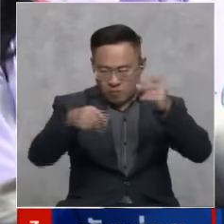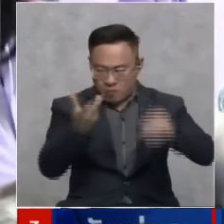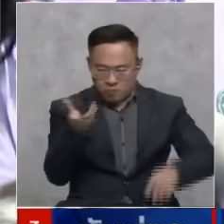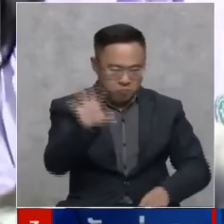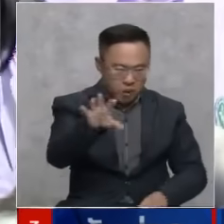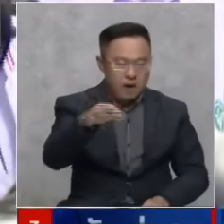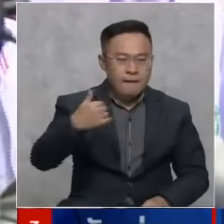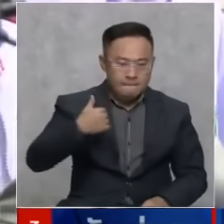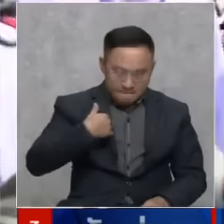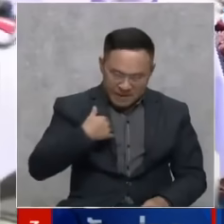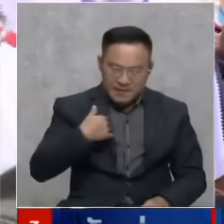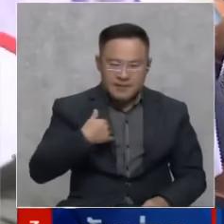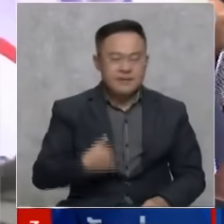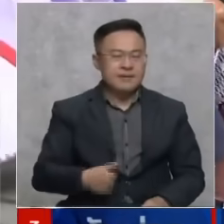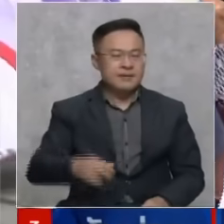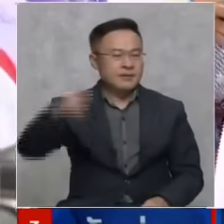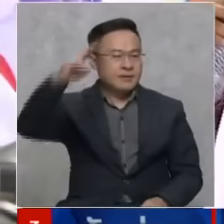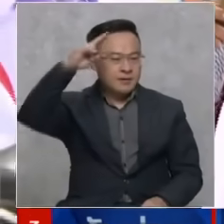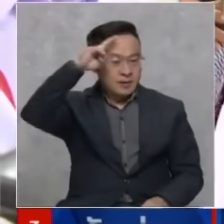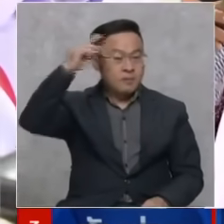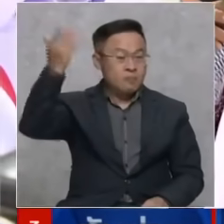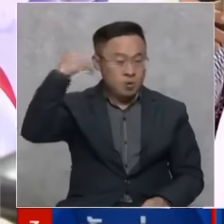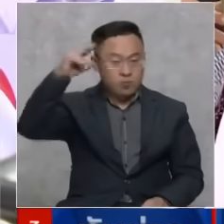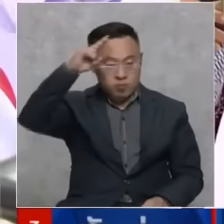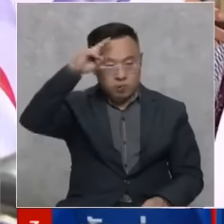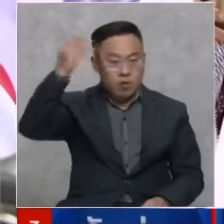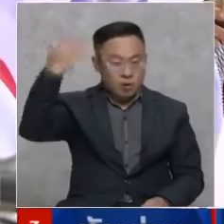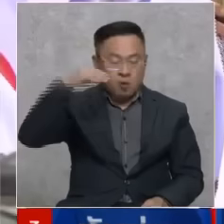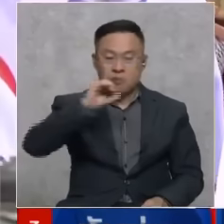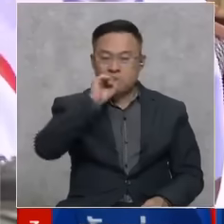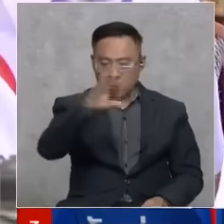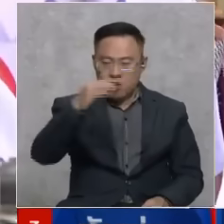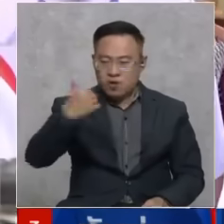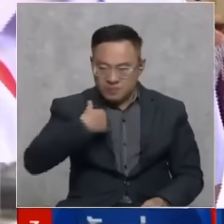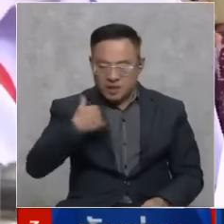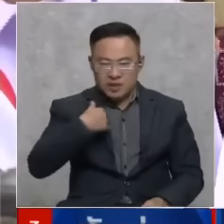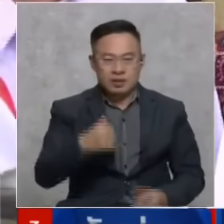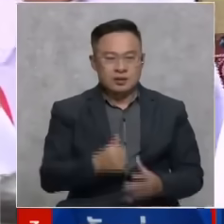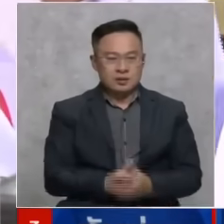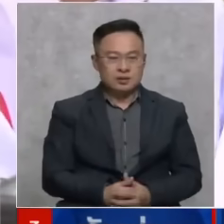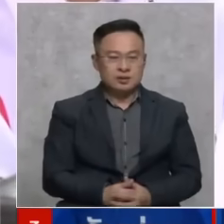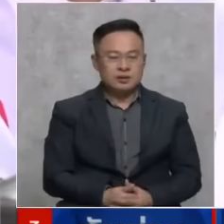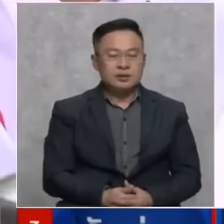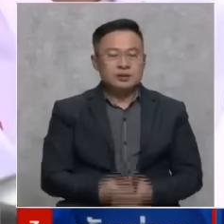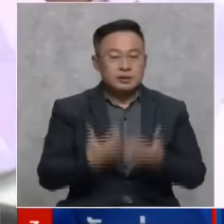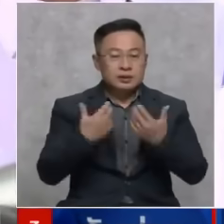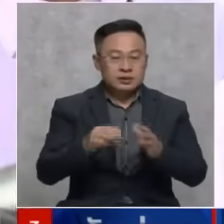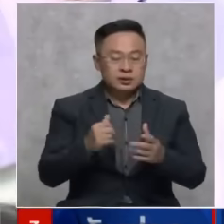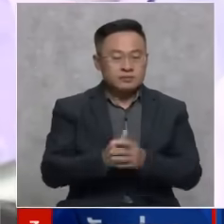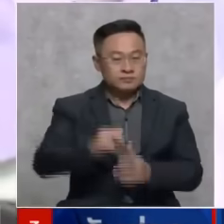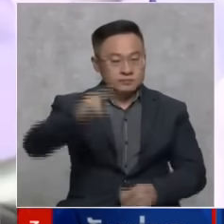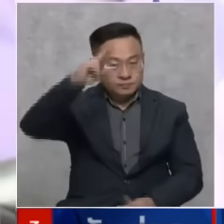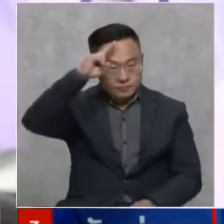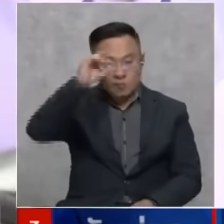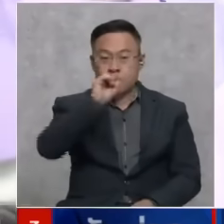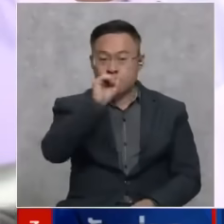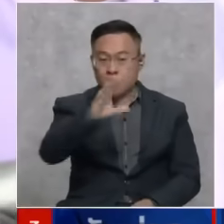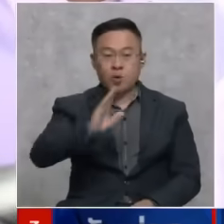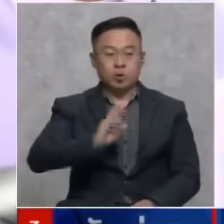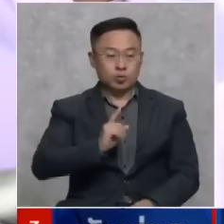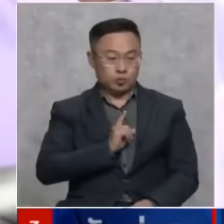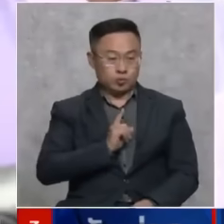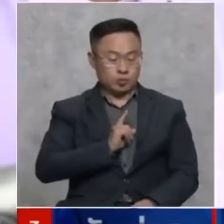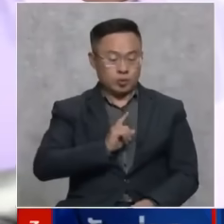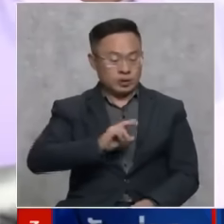ชนน่านให้สัมภาษณ์อีกรอบค่ะบอกถ้าให้ตอบในนามจุดยืนของรัฐบาลก็ไม่สามารถตอบได้เนื่องจากว่าต้องพูดคุยกัน